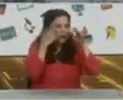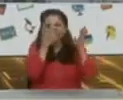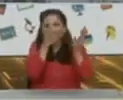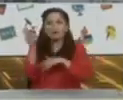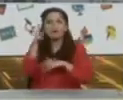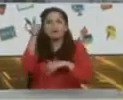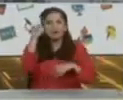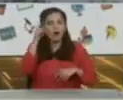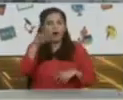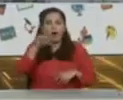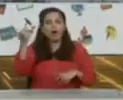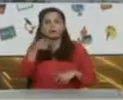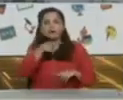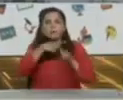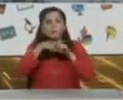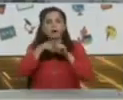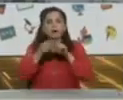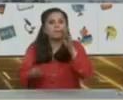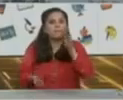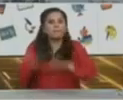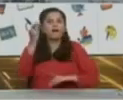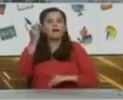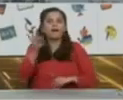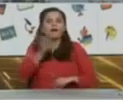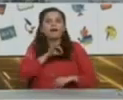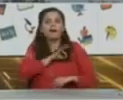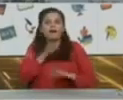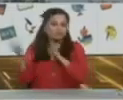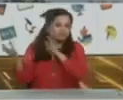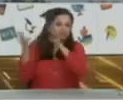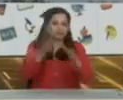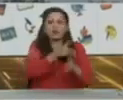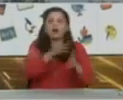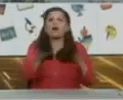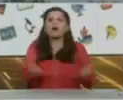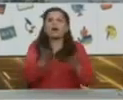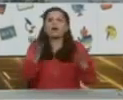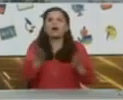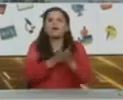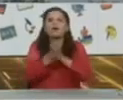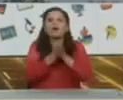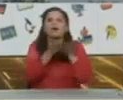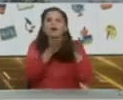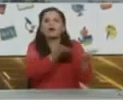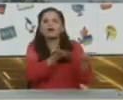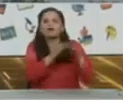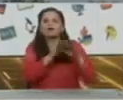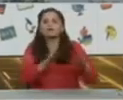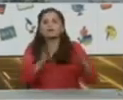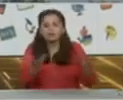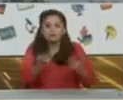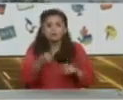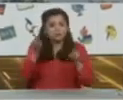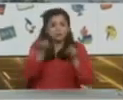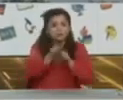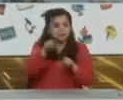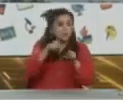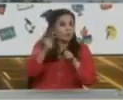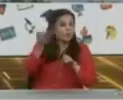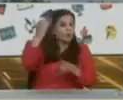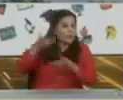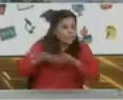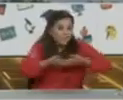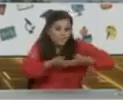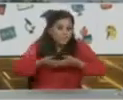की दूसरी पॉजिटिव चीज देकर उसे मोटिवेट करते थे। ये जो काम आपने पहले किया